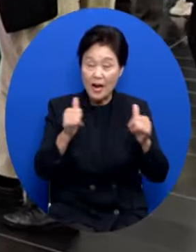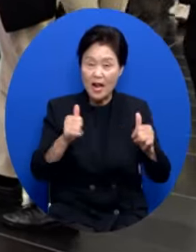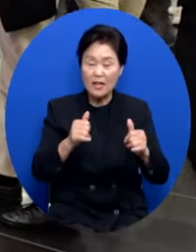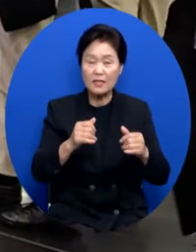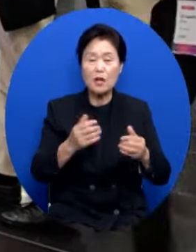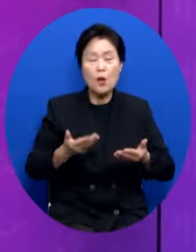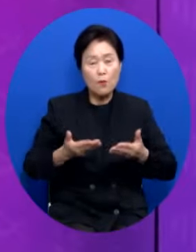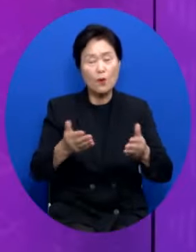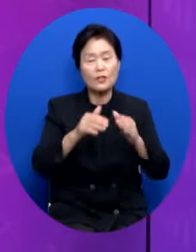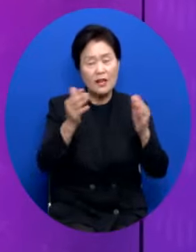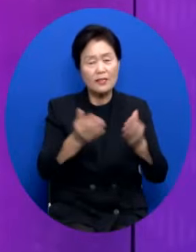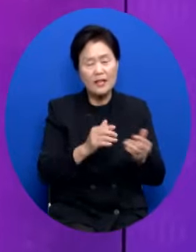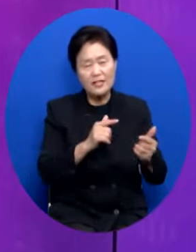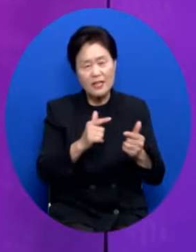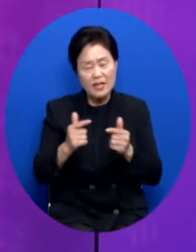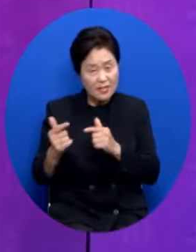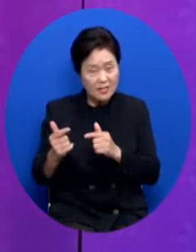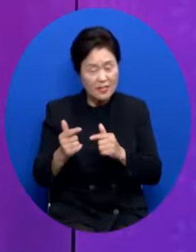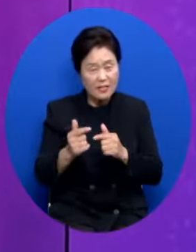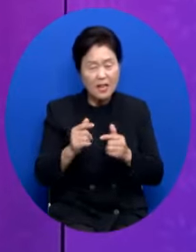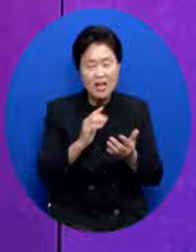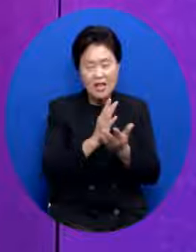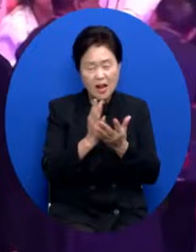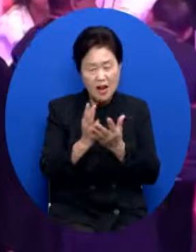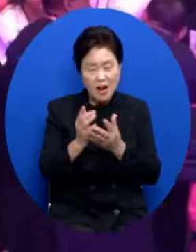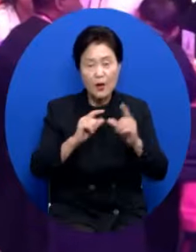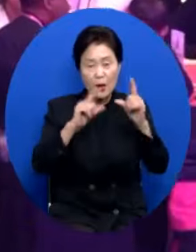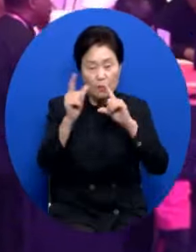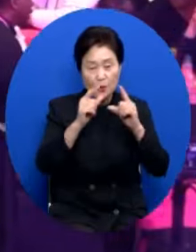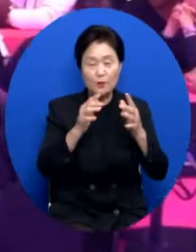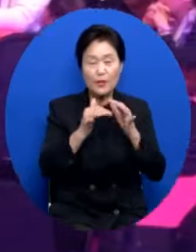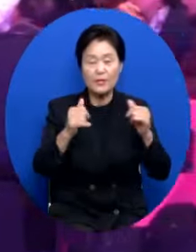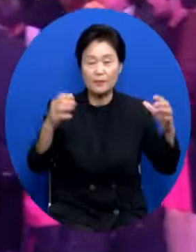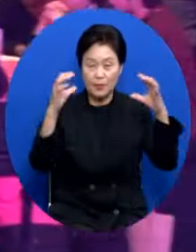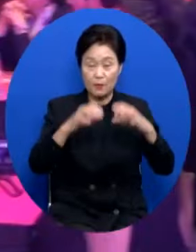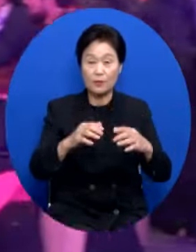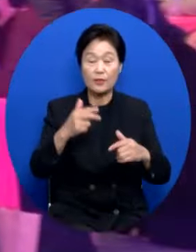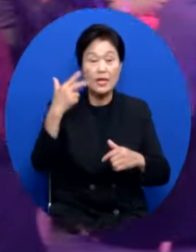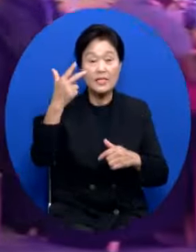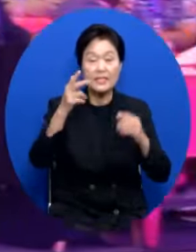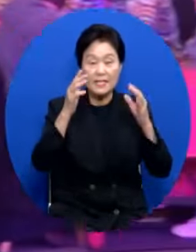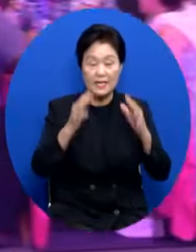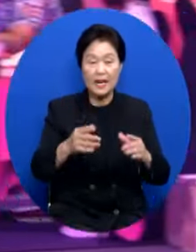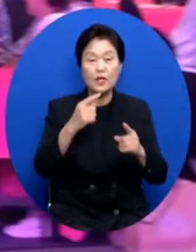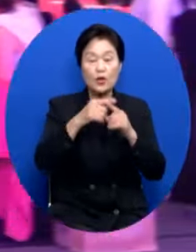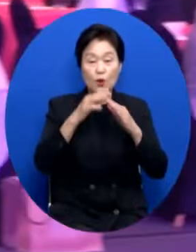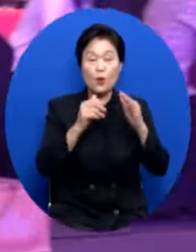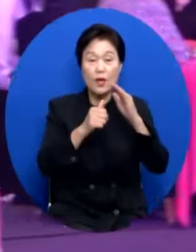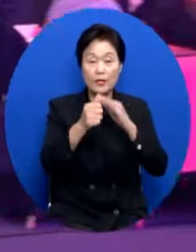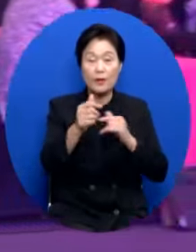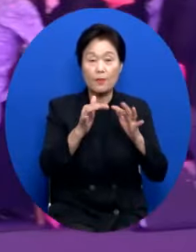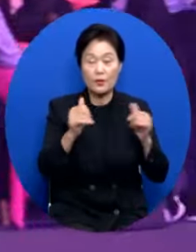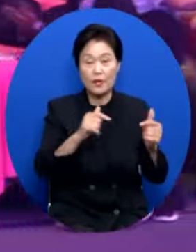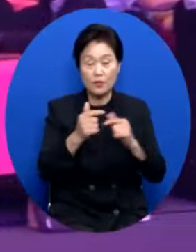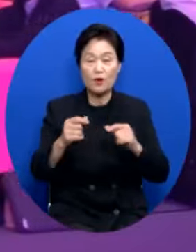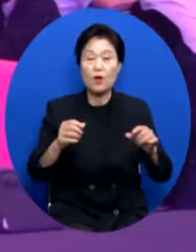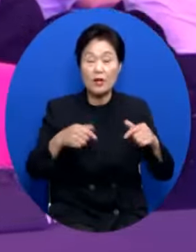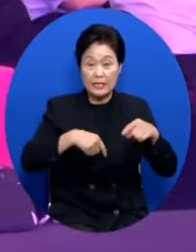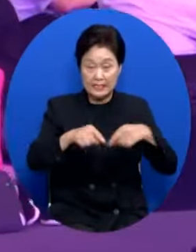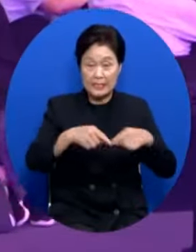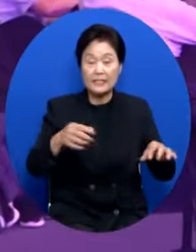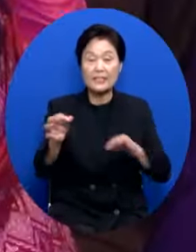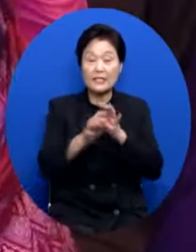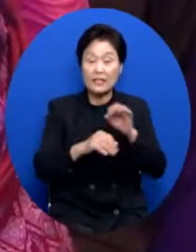등 다양한 배경을 가지고 있습니다. 이들은 7일 동안 복음주의 교회 대표로서 정치, 경제, 사회적